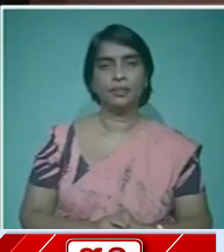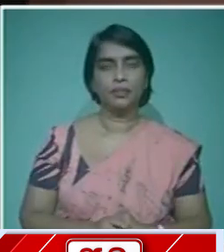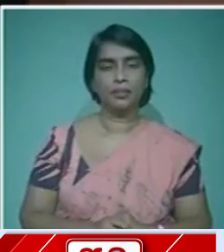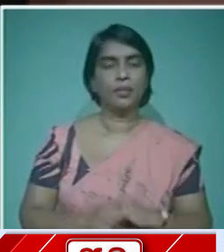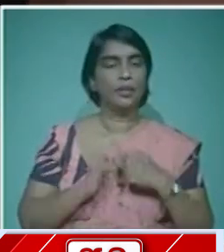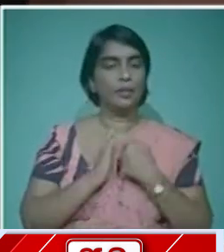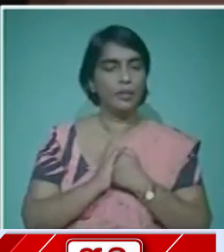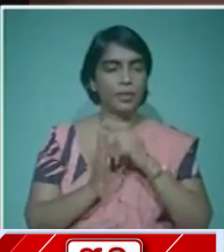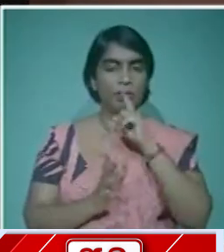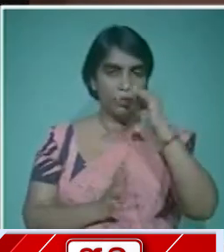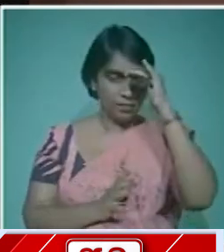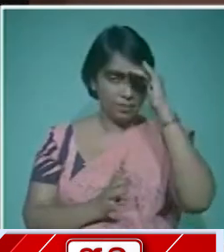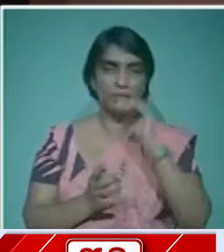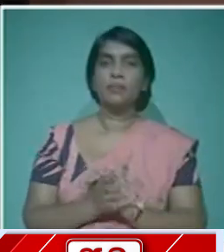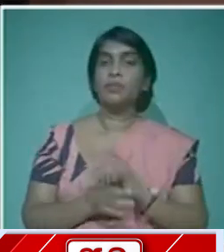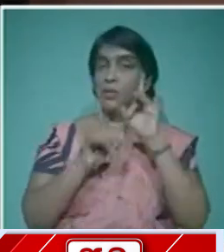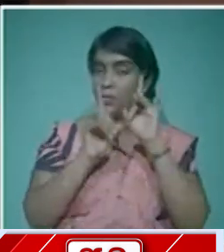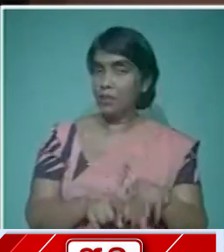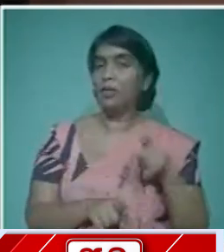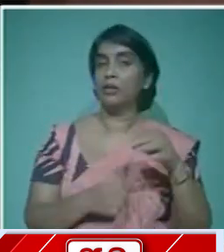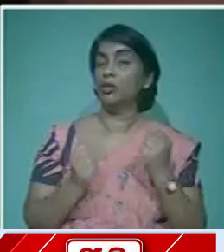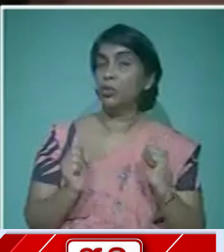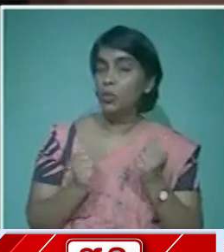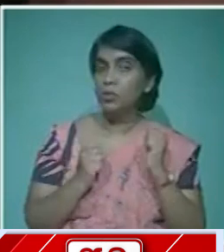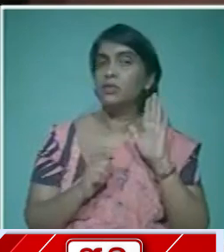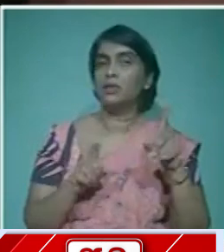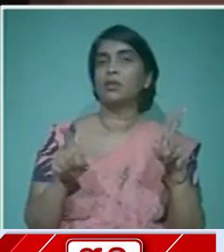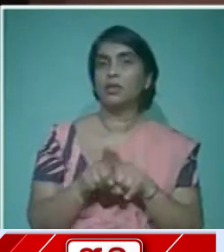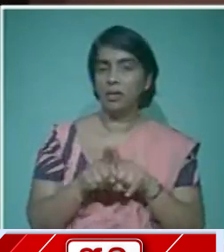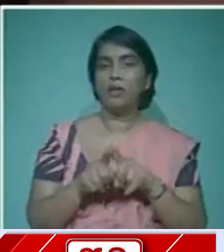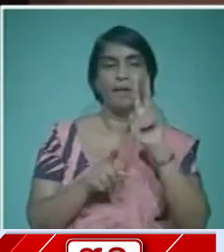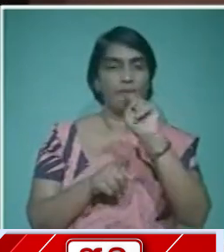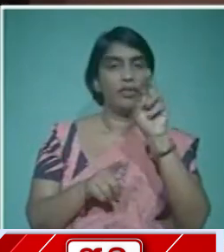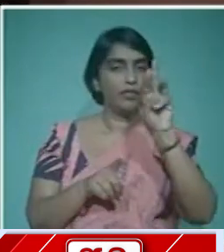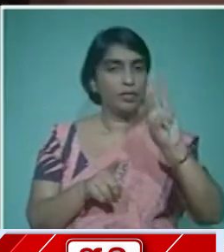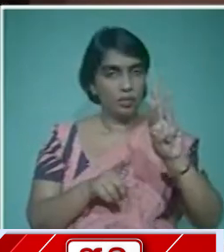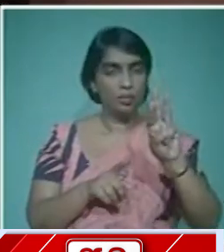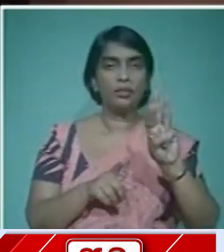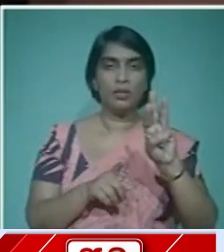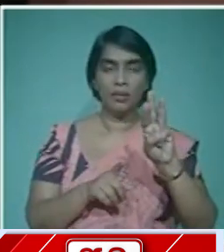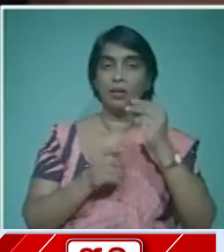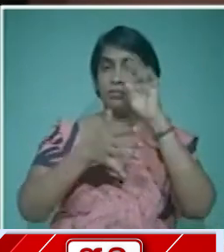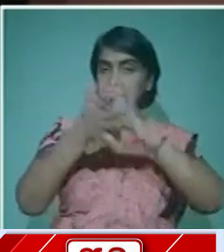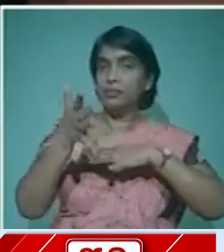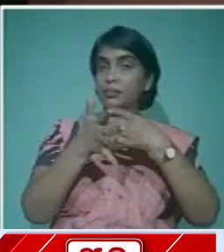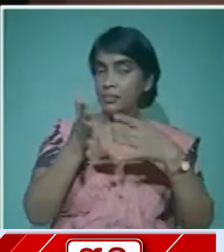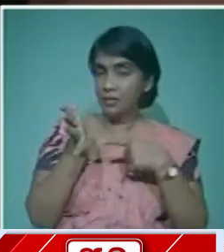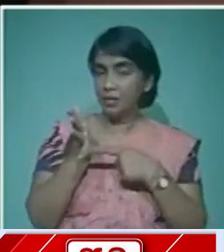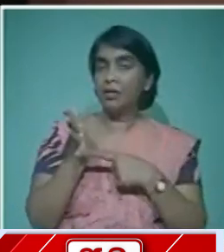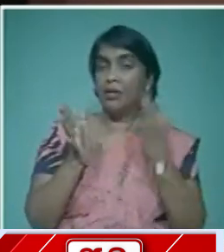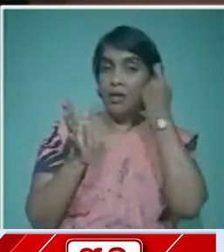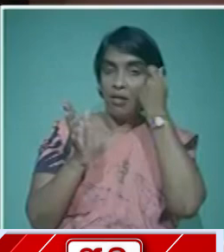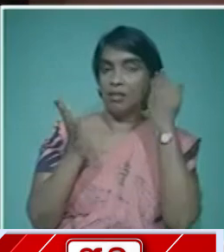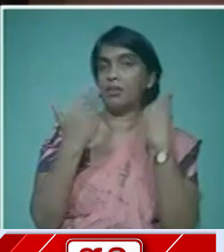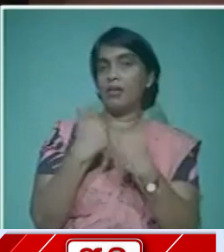ගරු කතානායකතුමනි, එවැනි ධෛර්යයකින්ම තමයි මේ 2023 සඳහා අයවැය ලේඛනයට යෝජනා